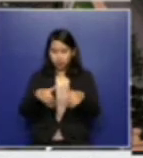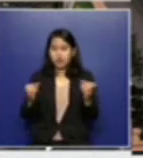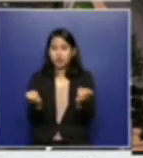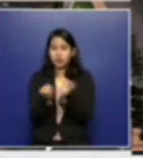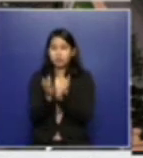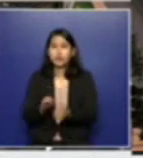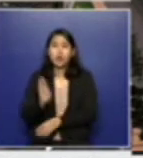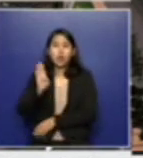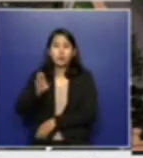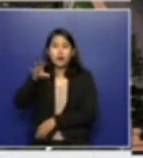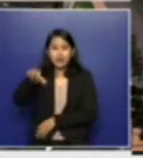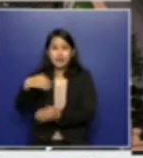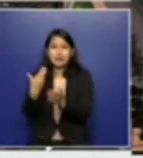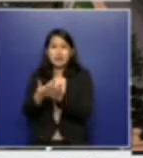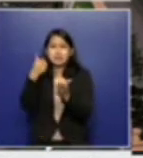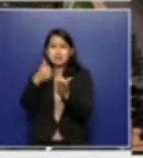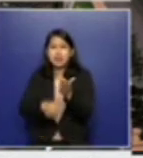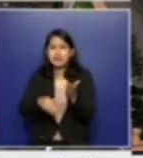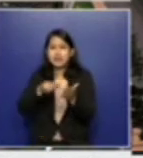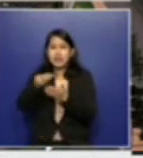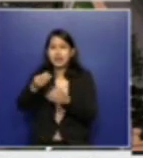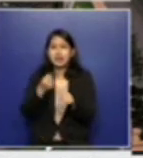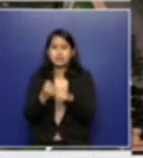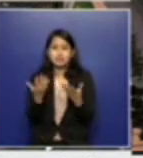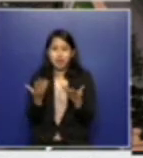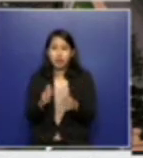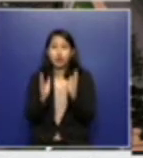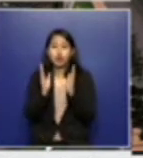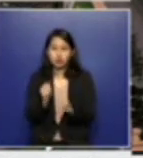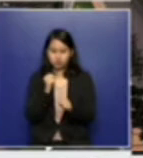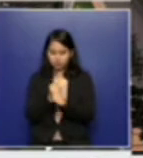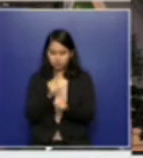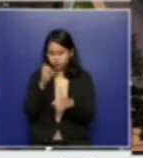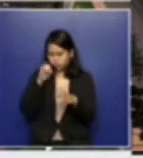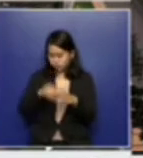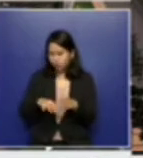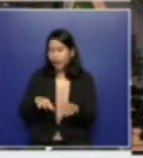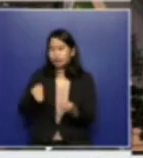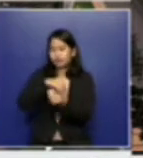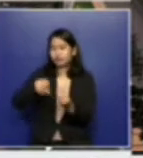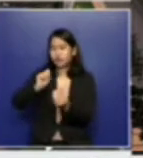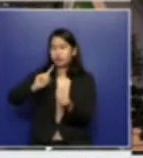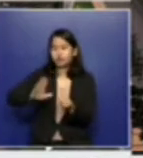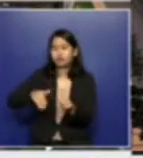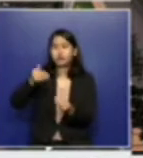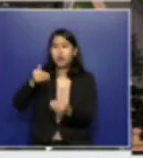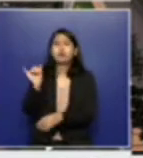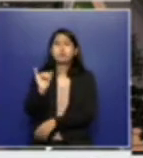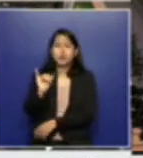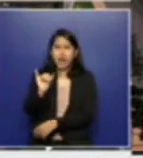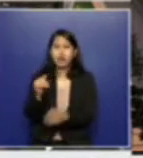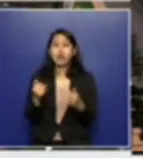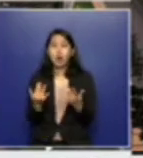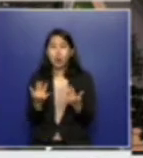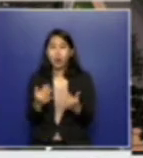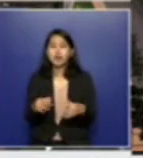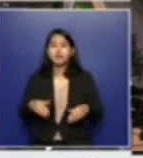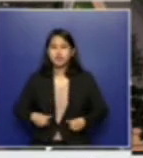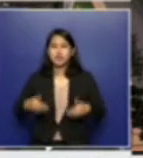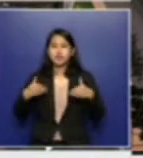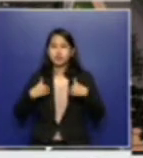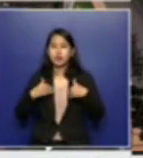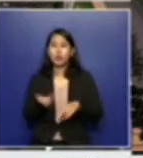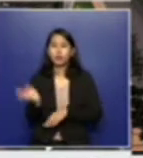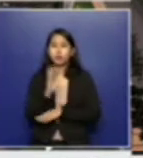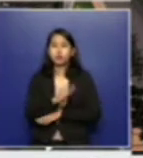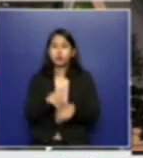านที่ไหนจะเอาเงินไปเสียภาษีครับคนตกงานตอนนี้ไม่ต้องว่าฟื้นฟูเศรษฐกิจนะครับขอให้ประคองชีวิตให้รอดก็ล